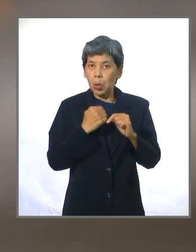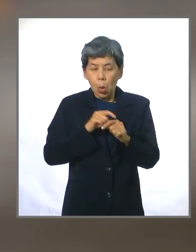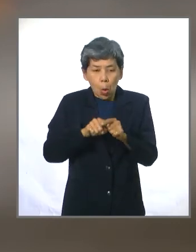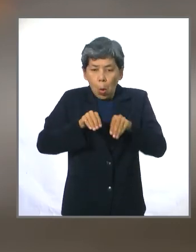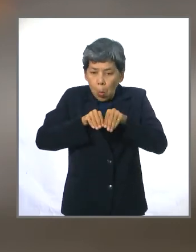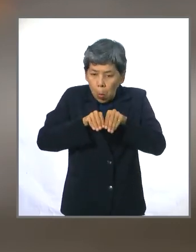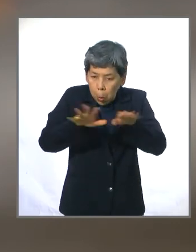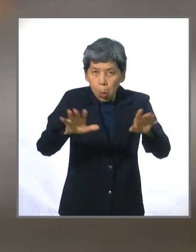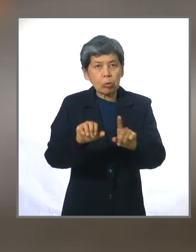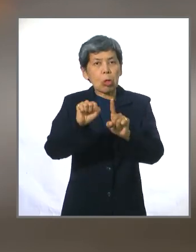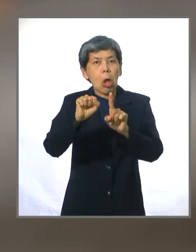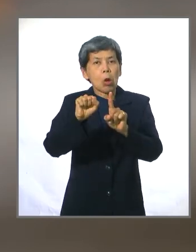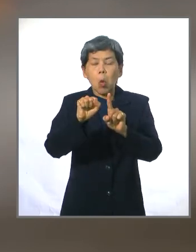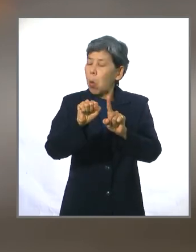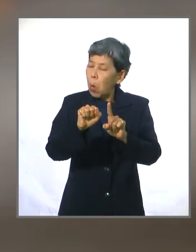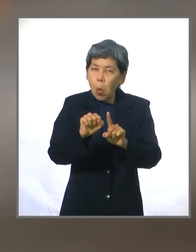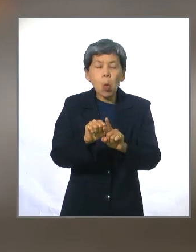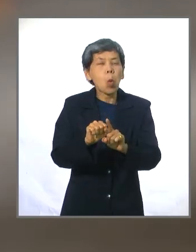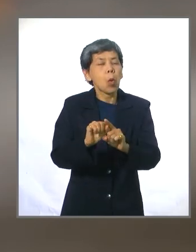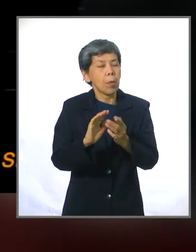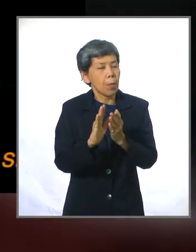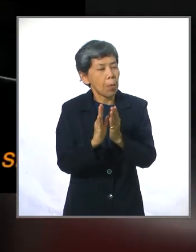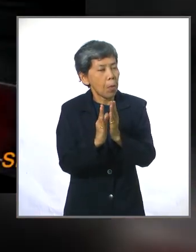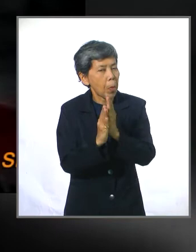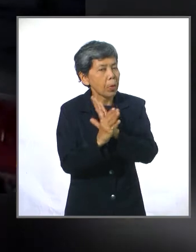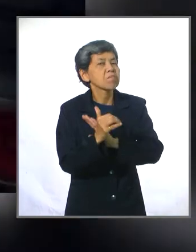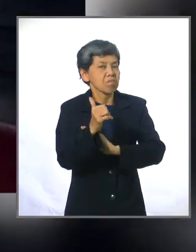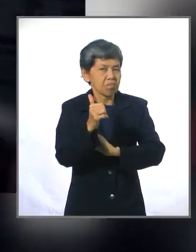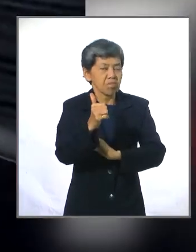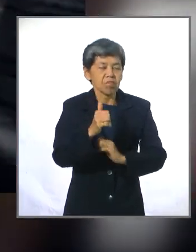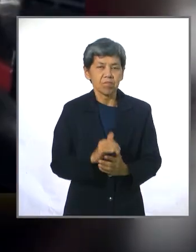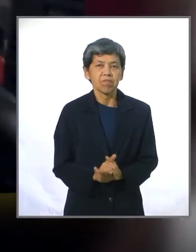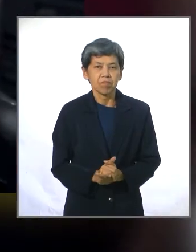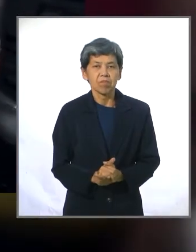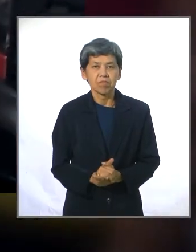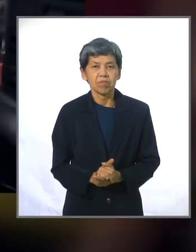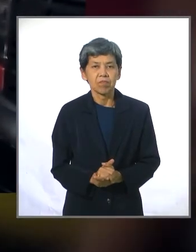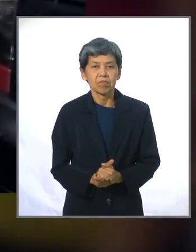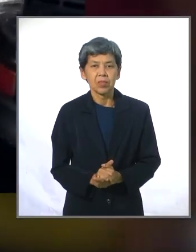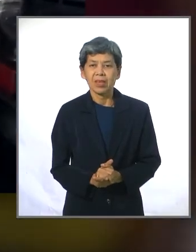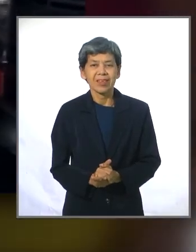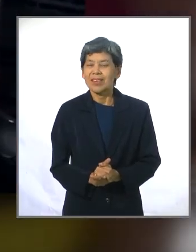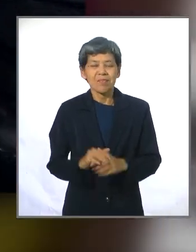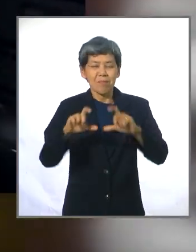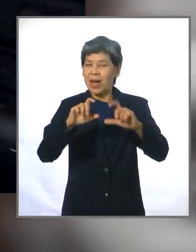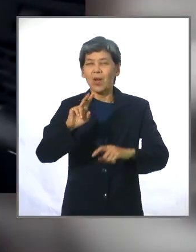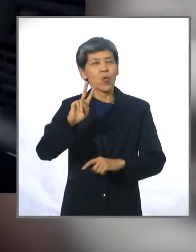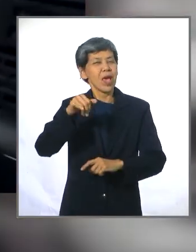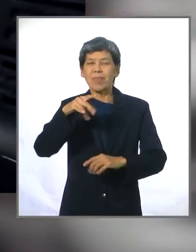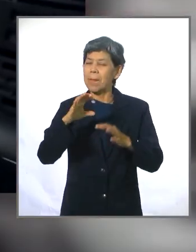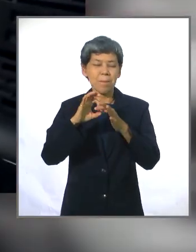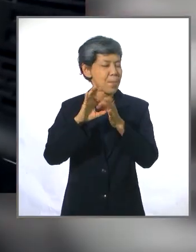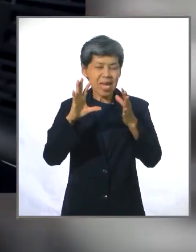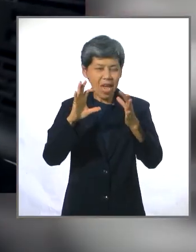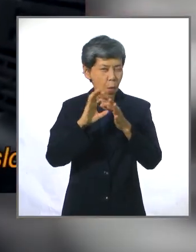และเผยแพร่สื่อปลอดภัยและสร้างสรรค์และสอดคล้องกับยุทธศาสตร์การพัฒนาคุณภาพชีวิตคนพิการยุทธศาสตร์ที่